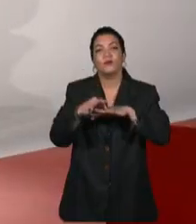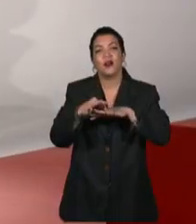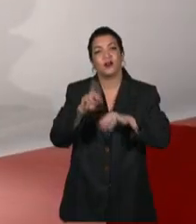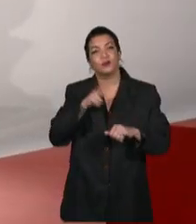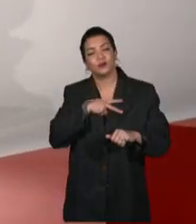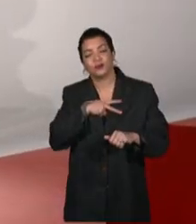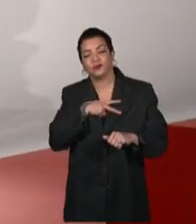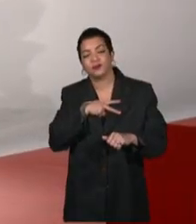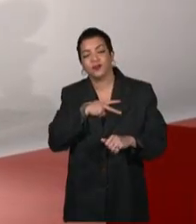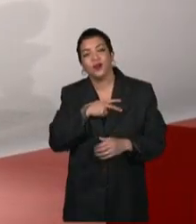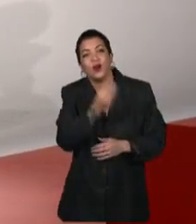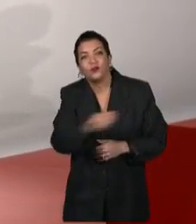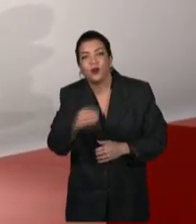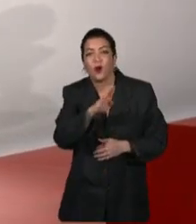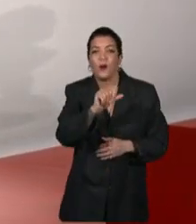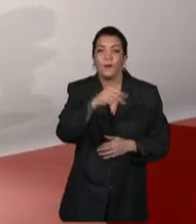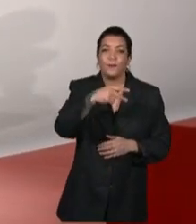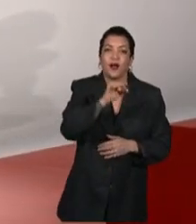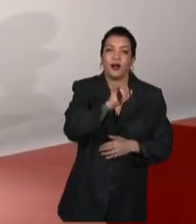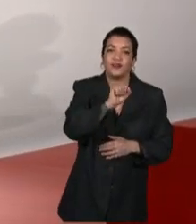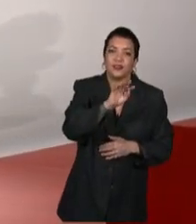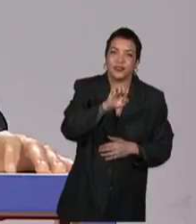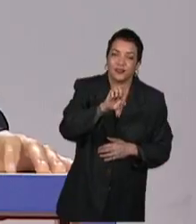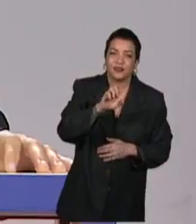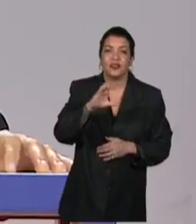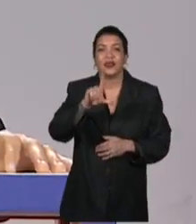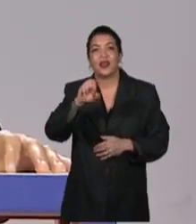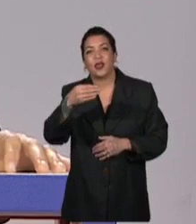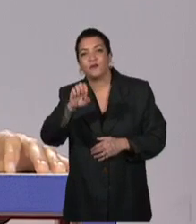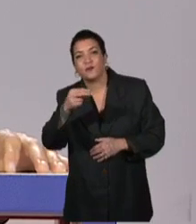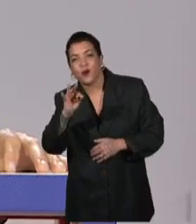et de mes enfants Baptiste, Clément et Émilie.